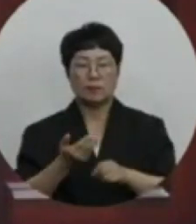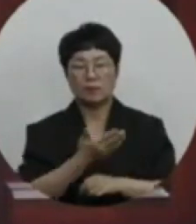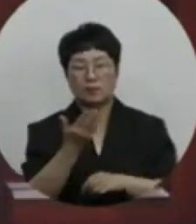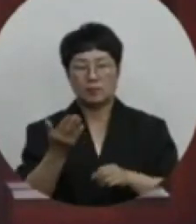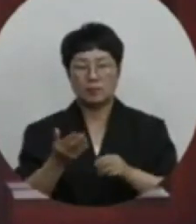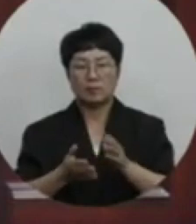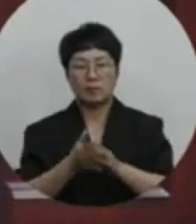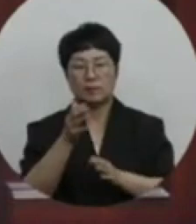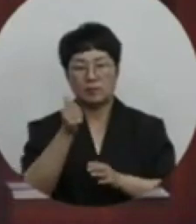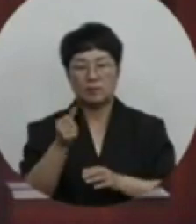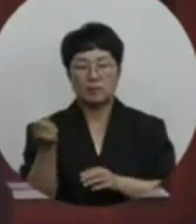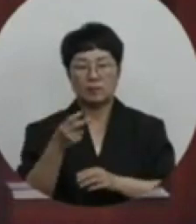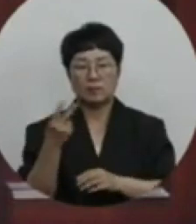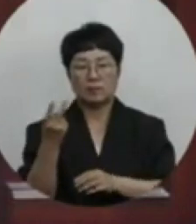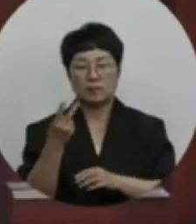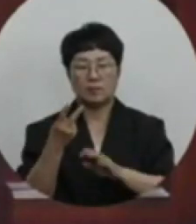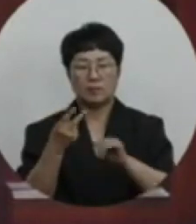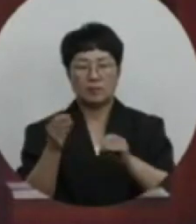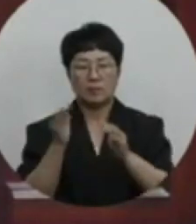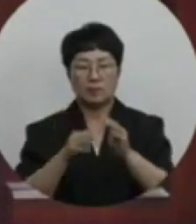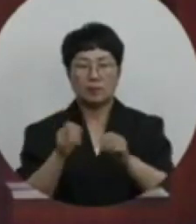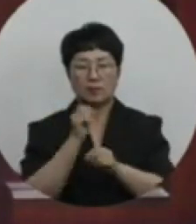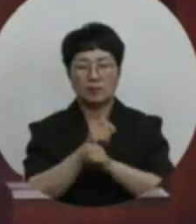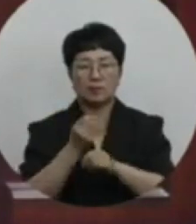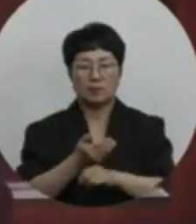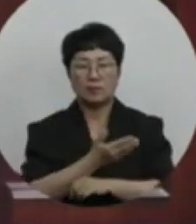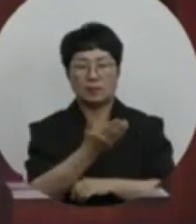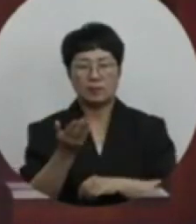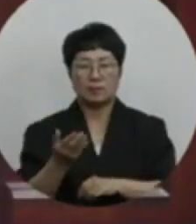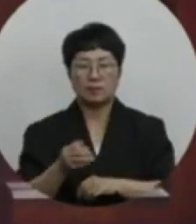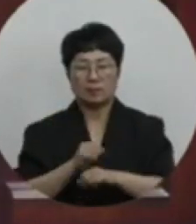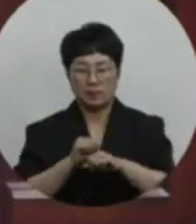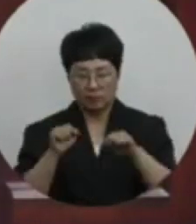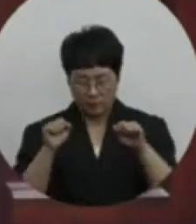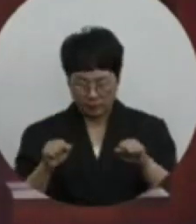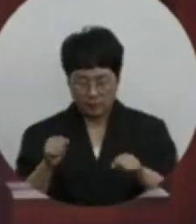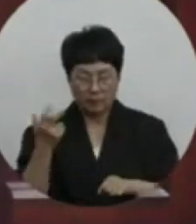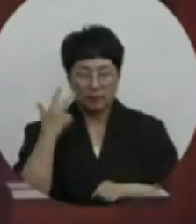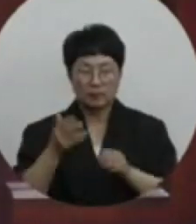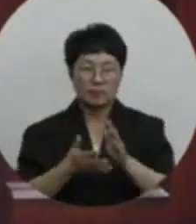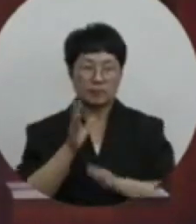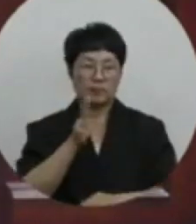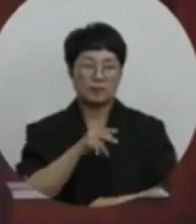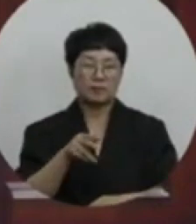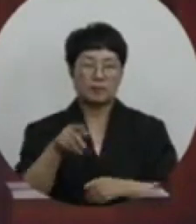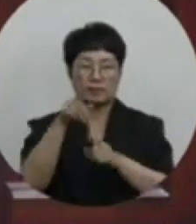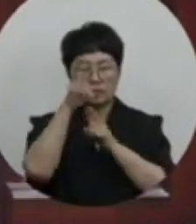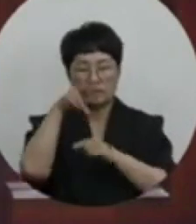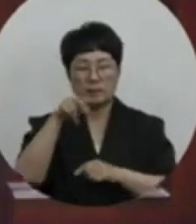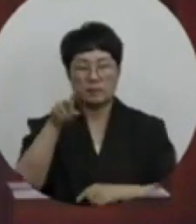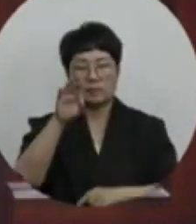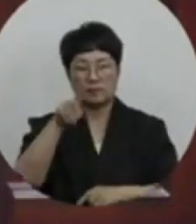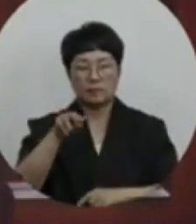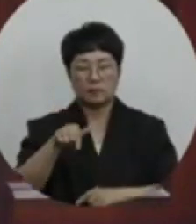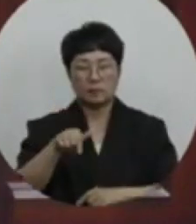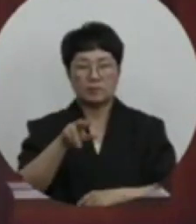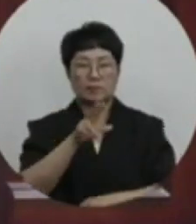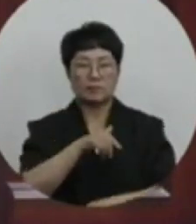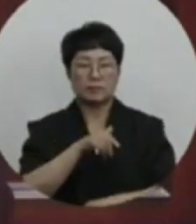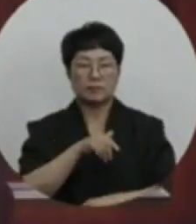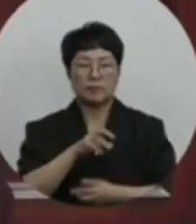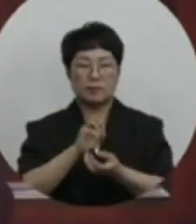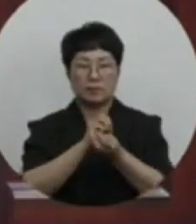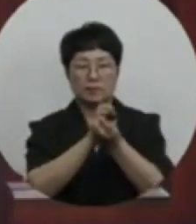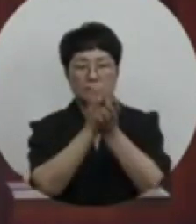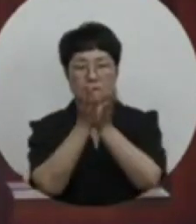시장님을 비롯한 일천여 여주시 공직자 여러분, 안녕하십니까? 여주시의회 이상숙 의원입니다. 꽃이